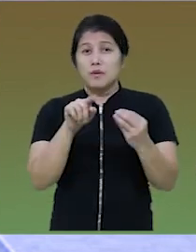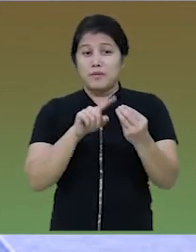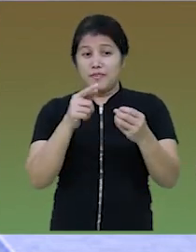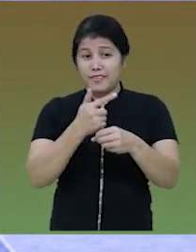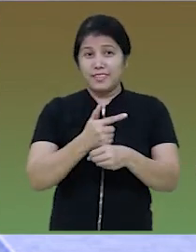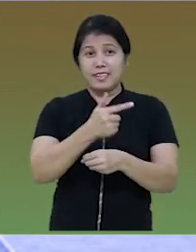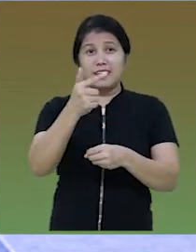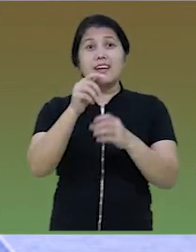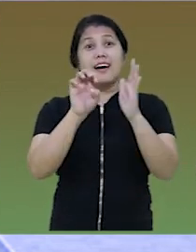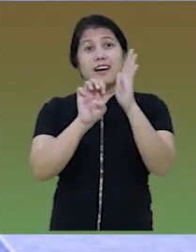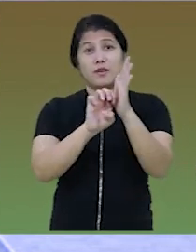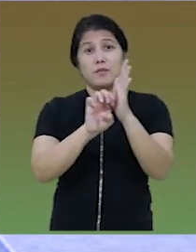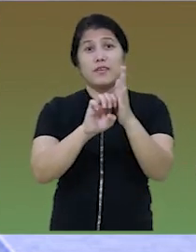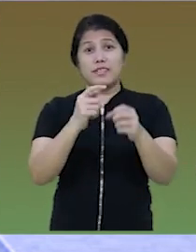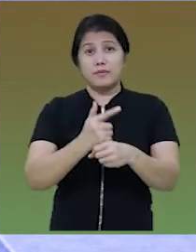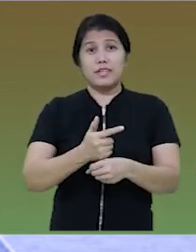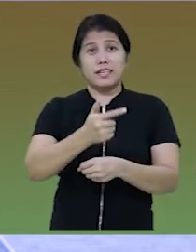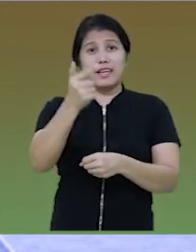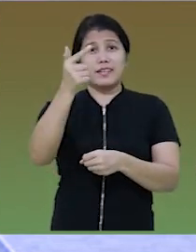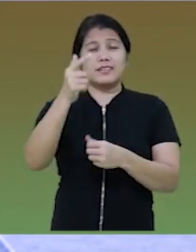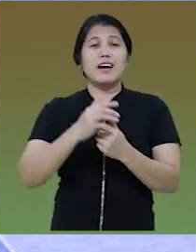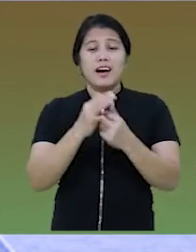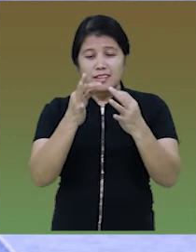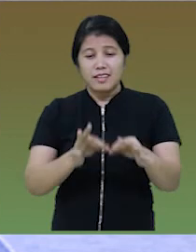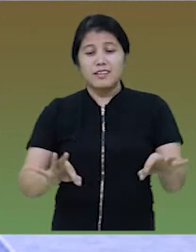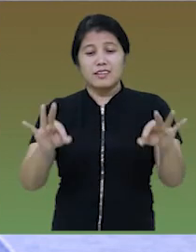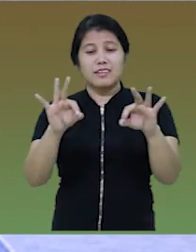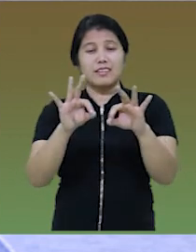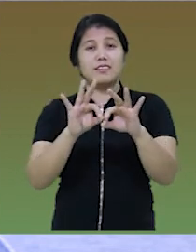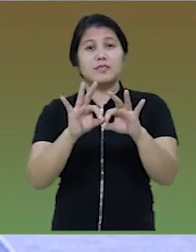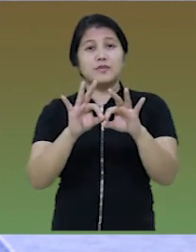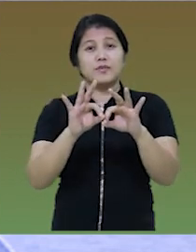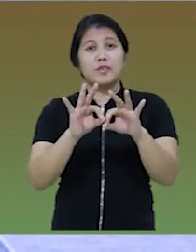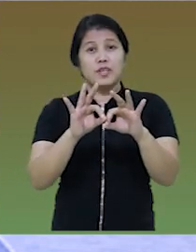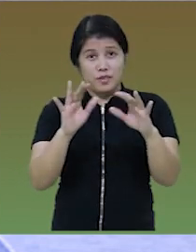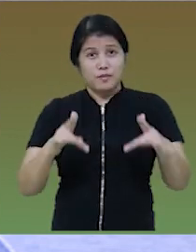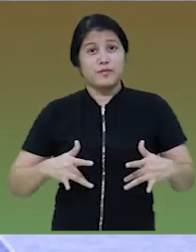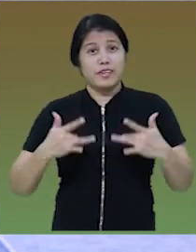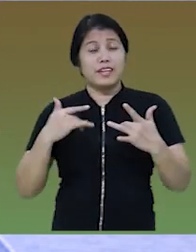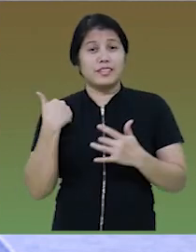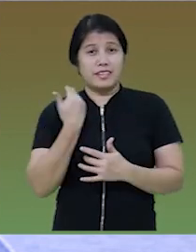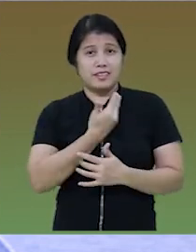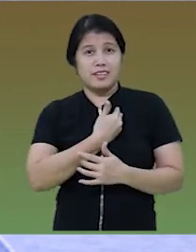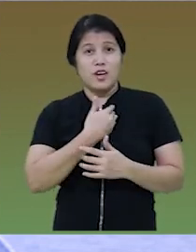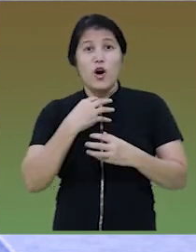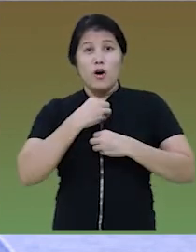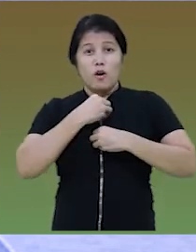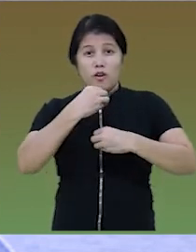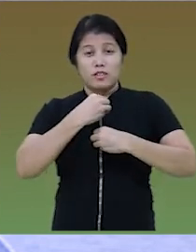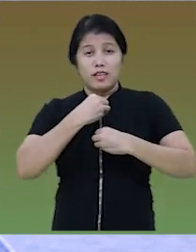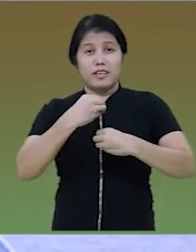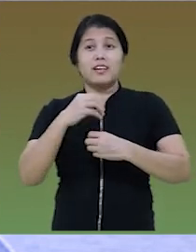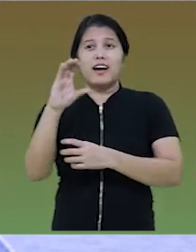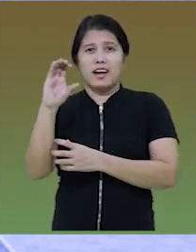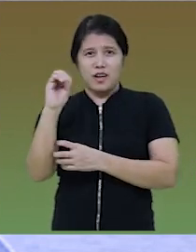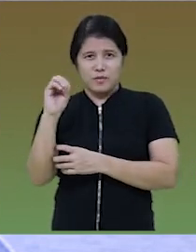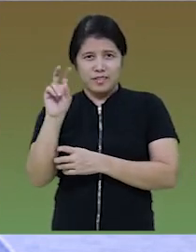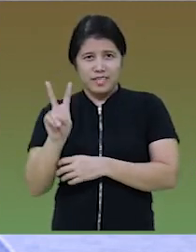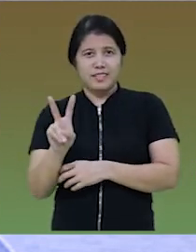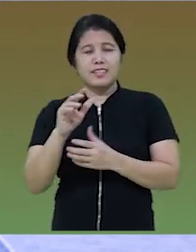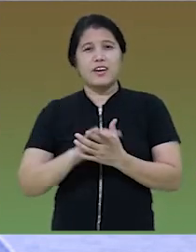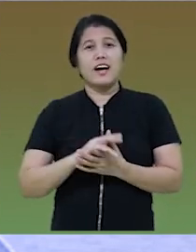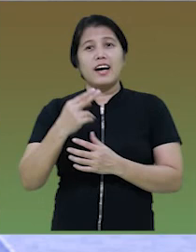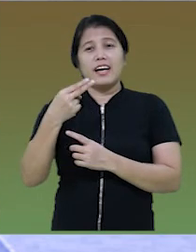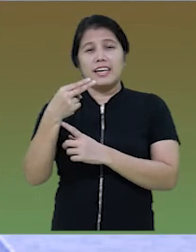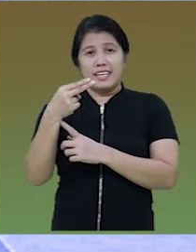gas. Halimbawa ng mga gas at ang halaga nito sa buhay natin katulad ng oxygen, carbon